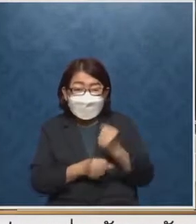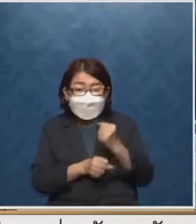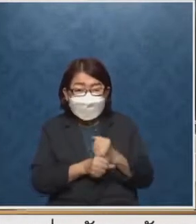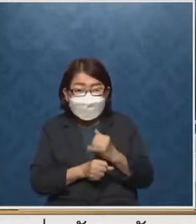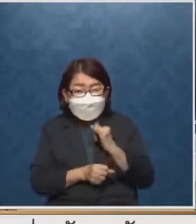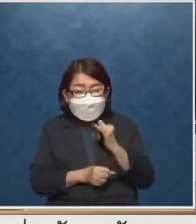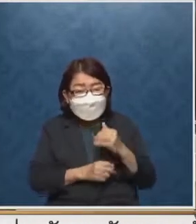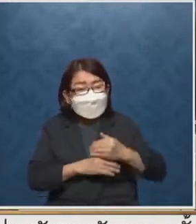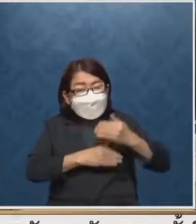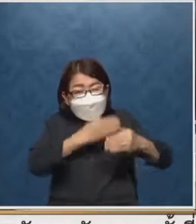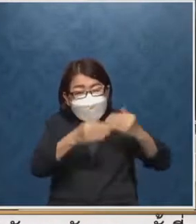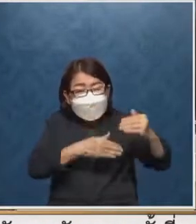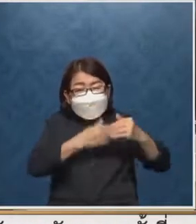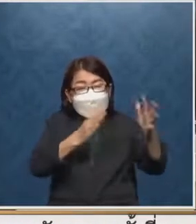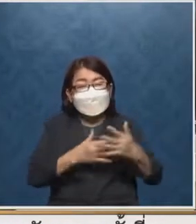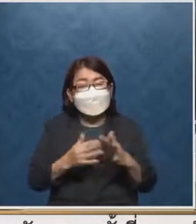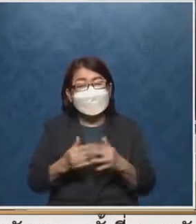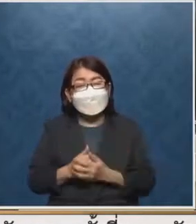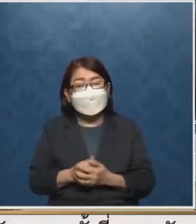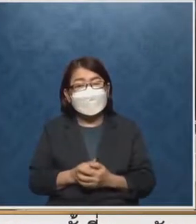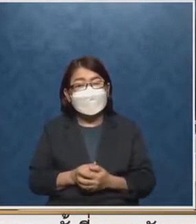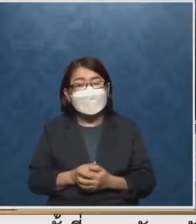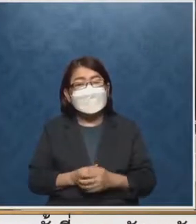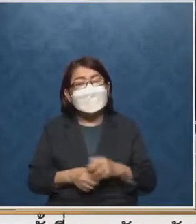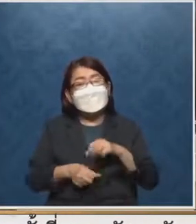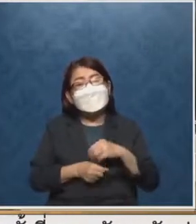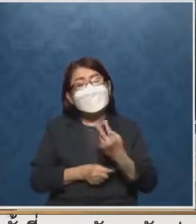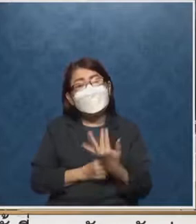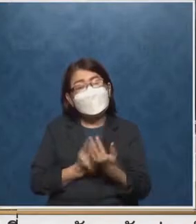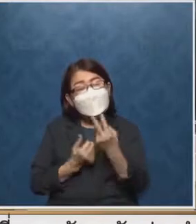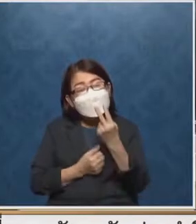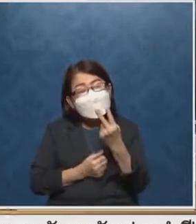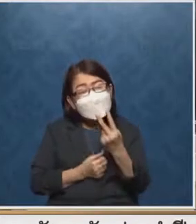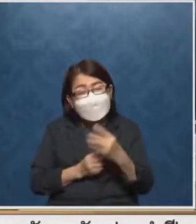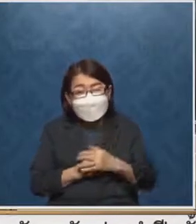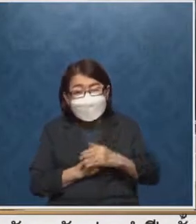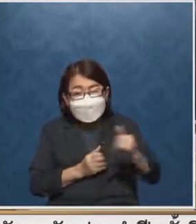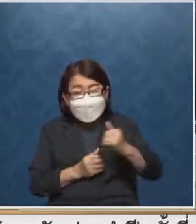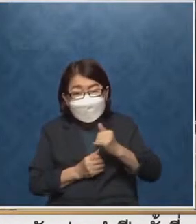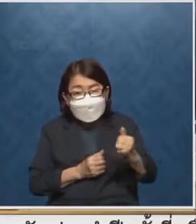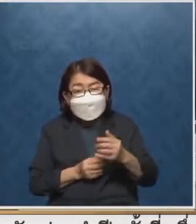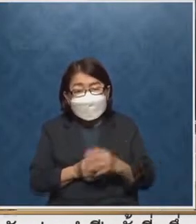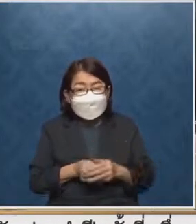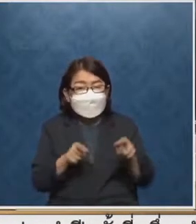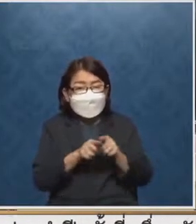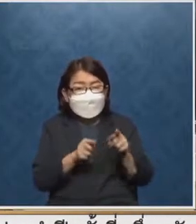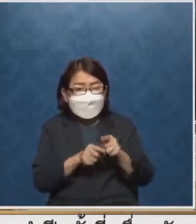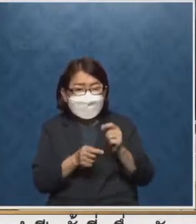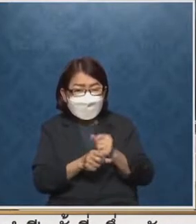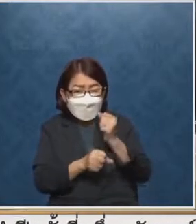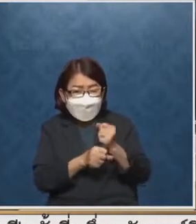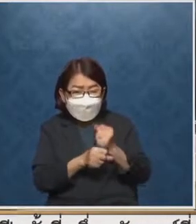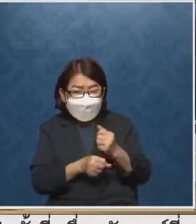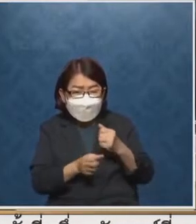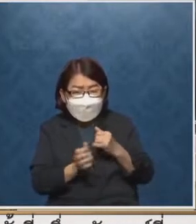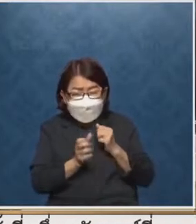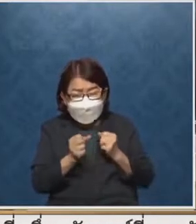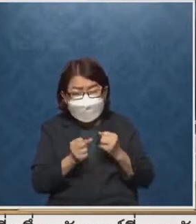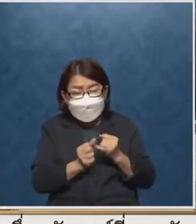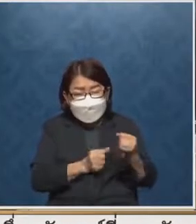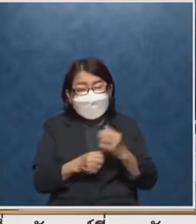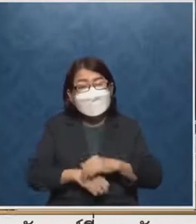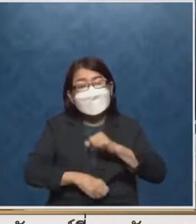ยพอเฝ้าระวังอย่างเดียวเนี่ยมันไม่พอสุดท้ายคือท่านเฝ้าสุดท้ายทุกคนที่ได้รับ